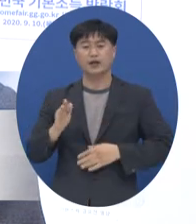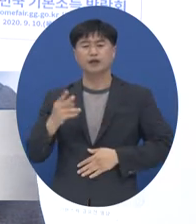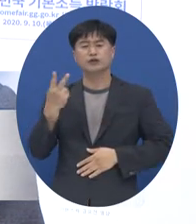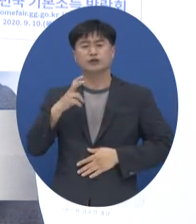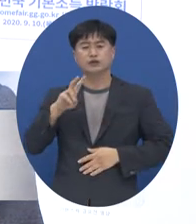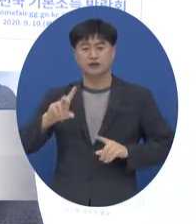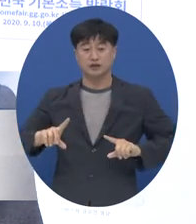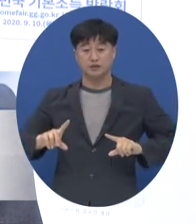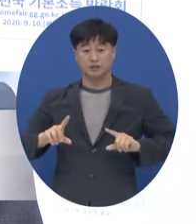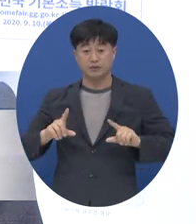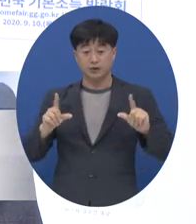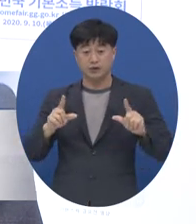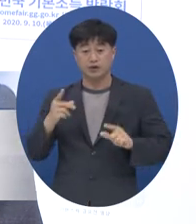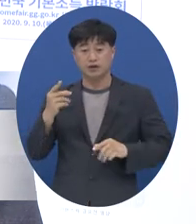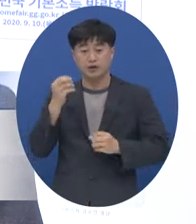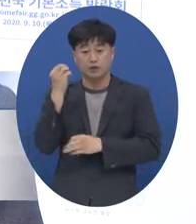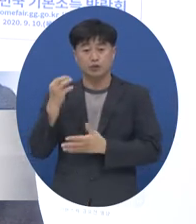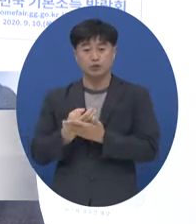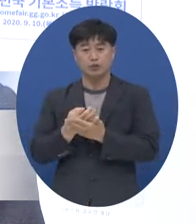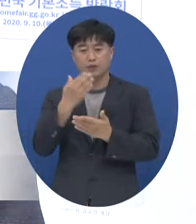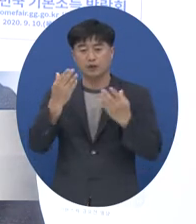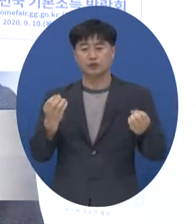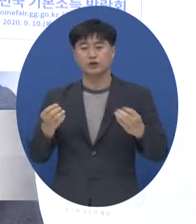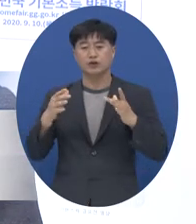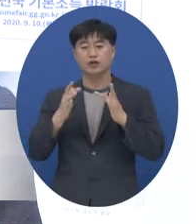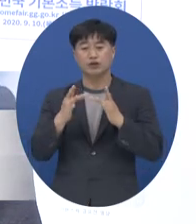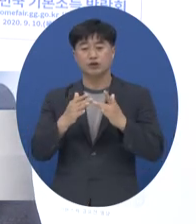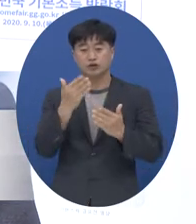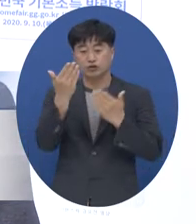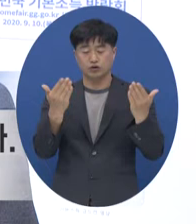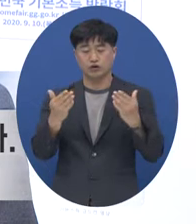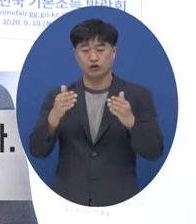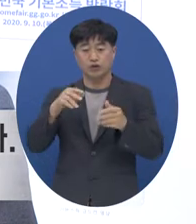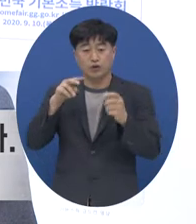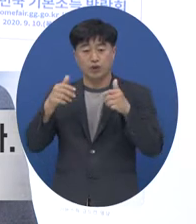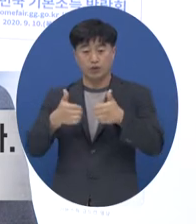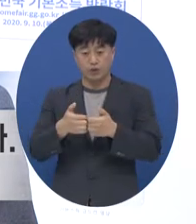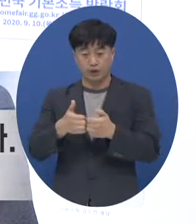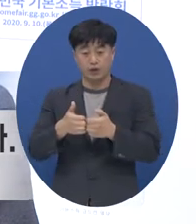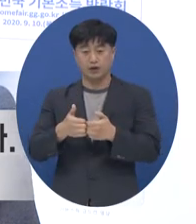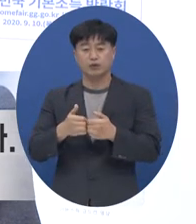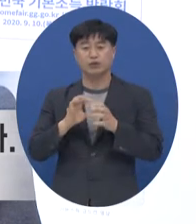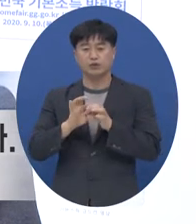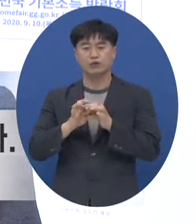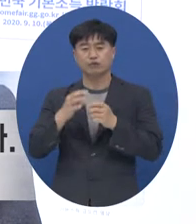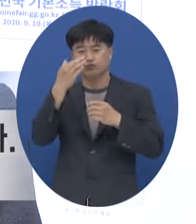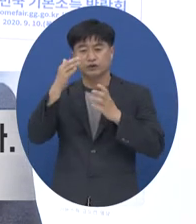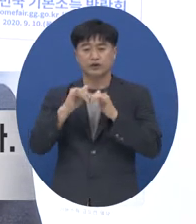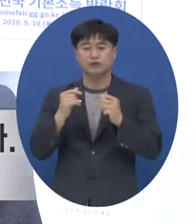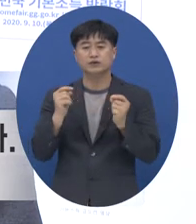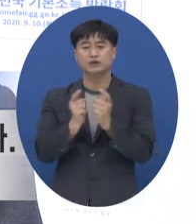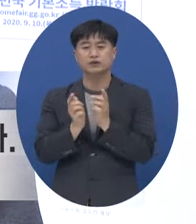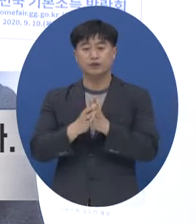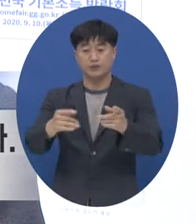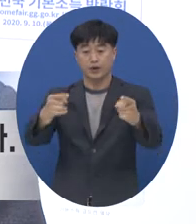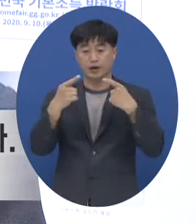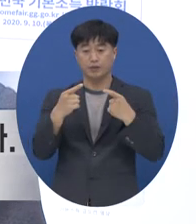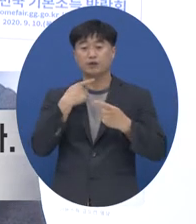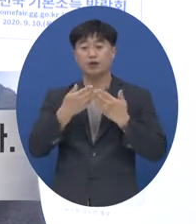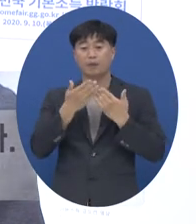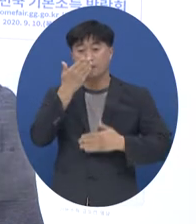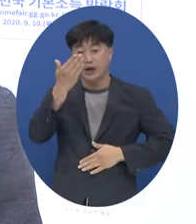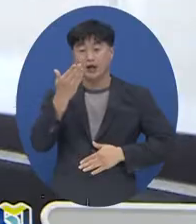기본서 독방 나는 온라인 전 씌워 컨퍼런스를 통해서 발랑 에게 직접 참여하고 체험할수 있는 방 남아 가 되도록